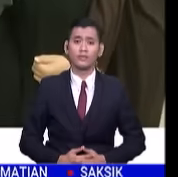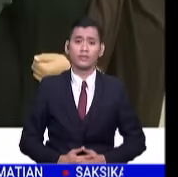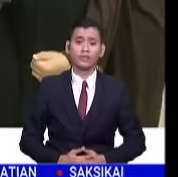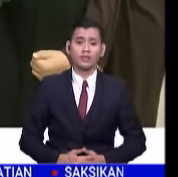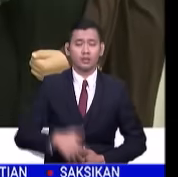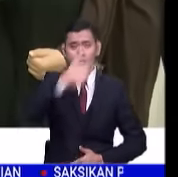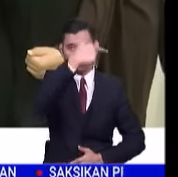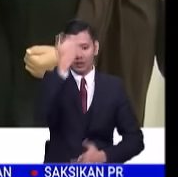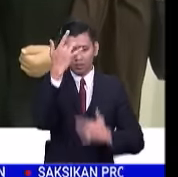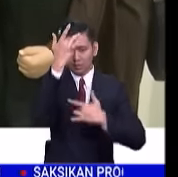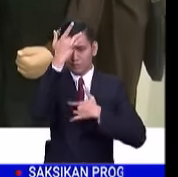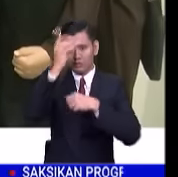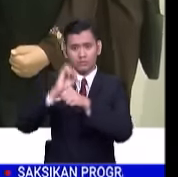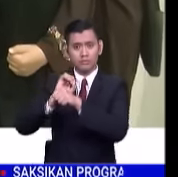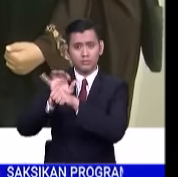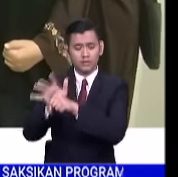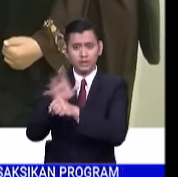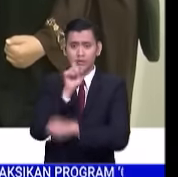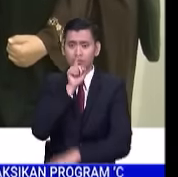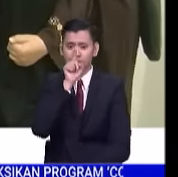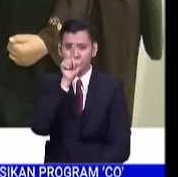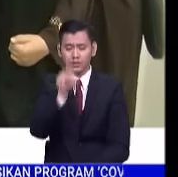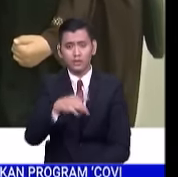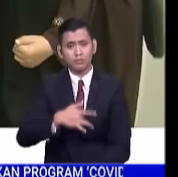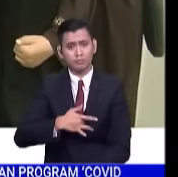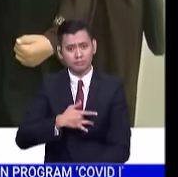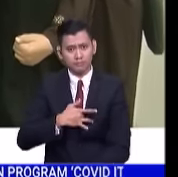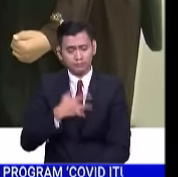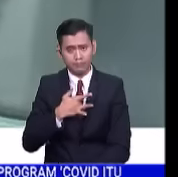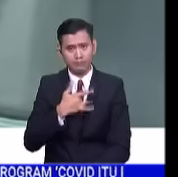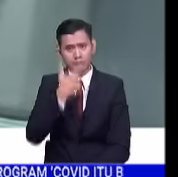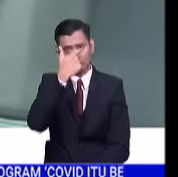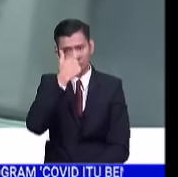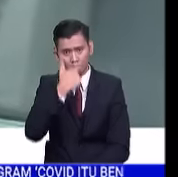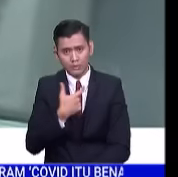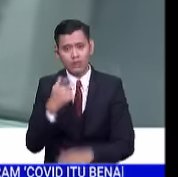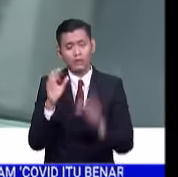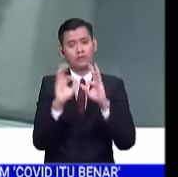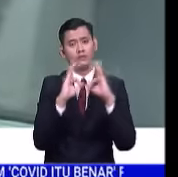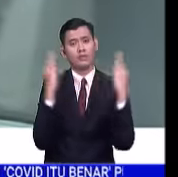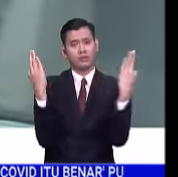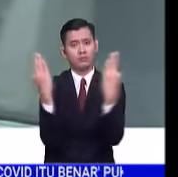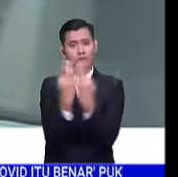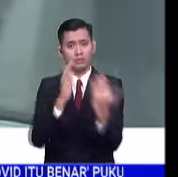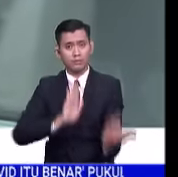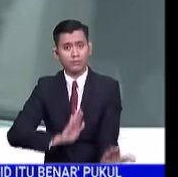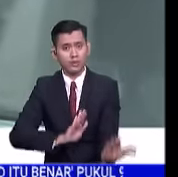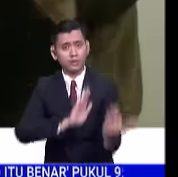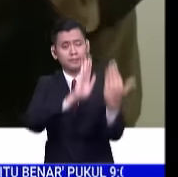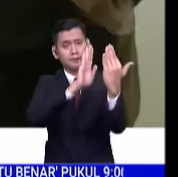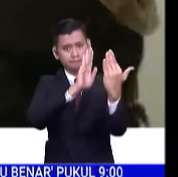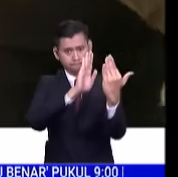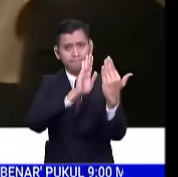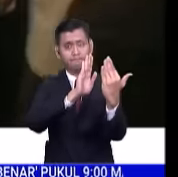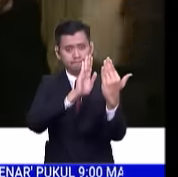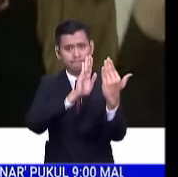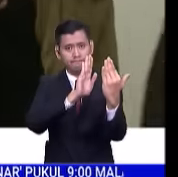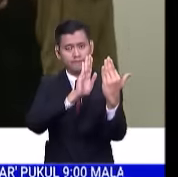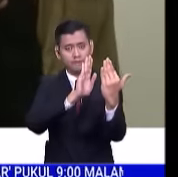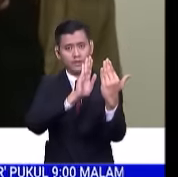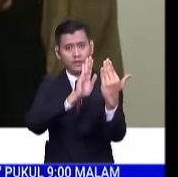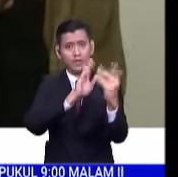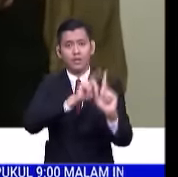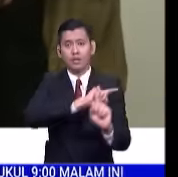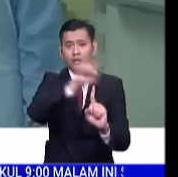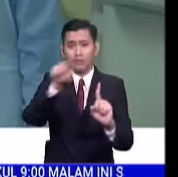akibat COVID-19 sememangnya memerikkan bagi keluarga untuk menghadapinya. Setidaknya,